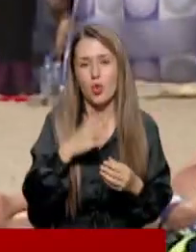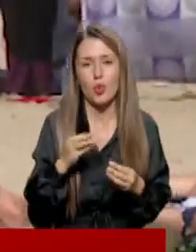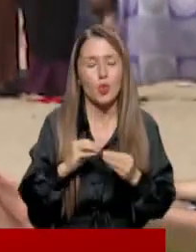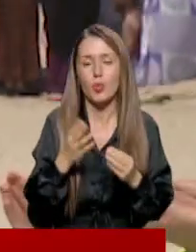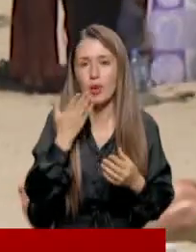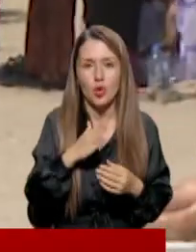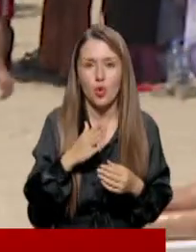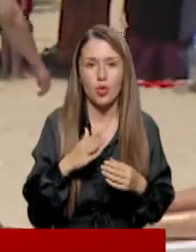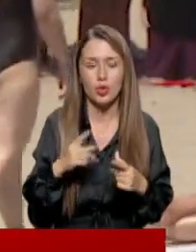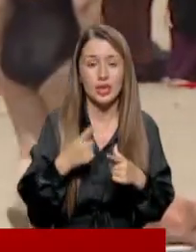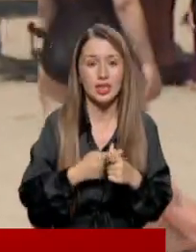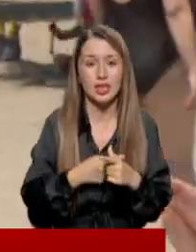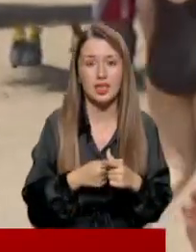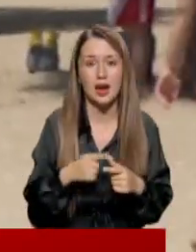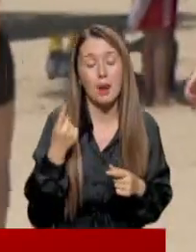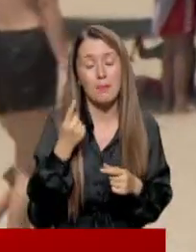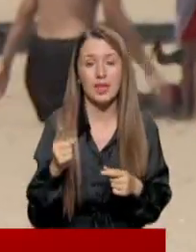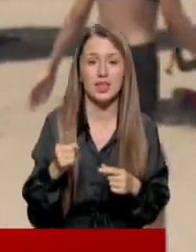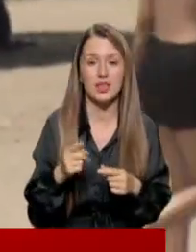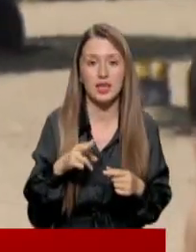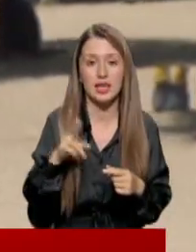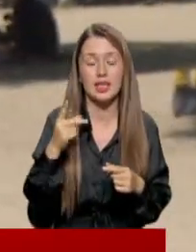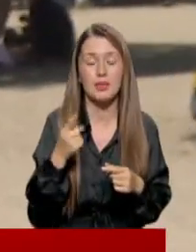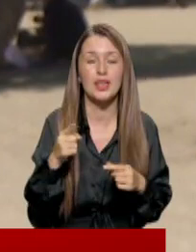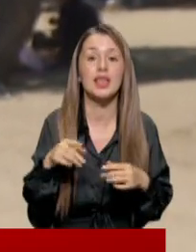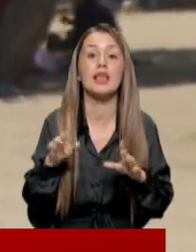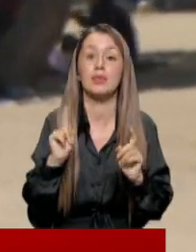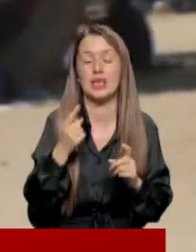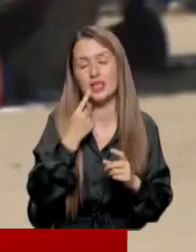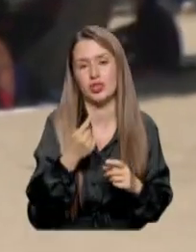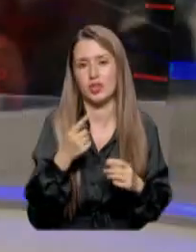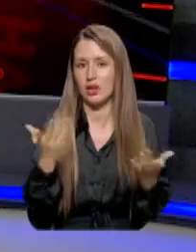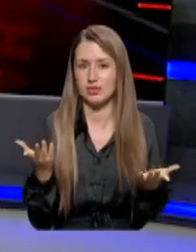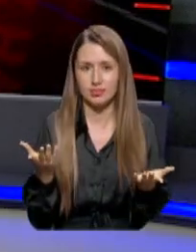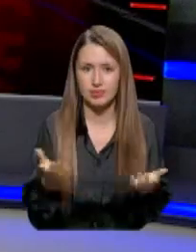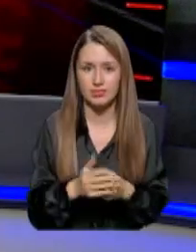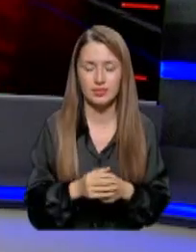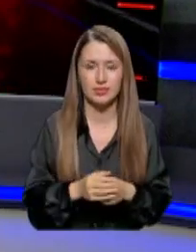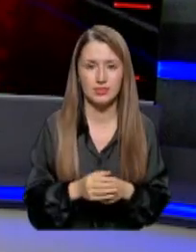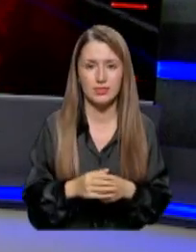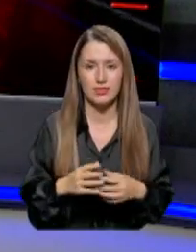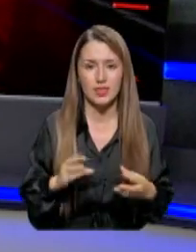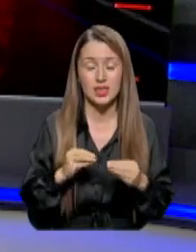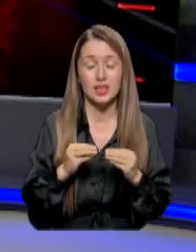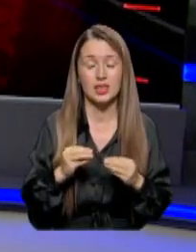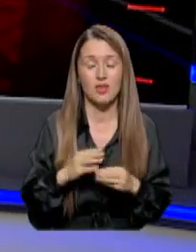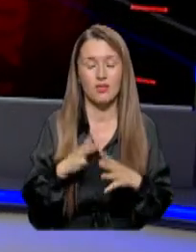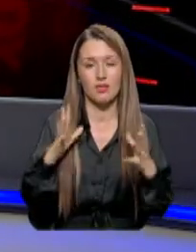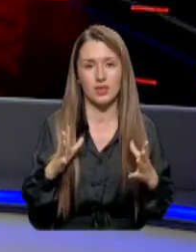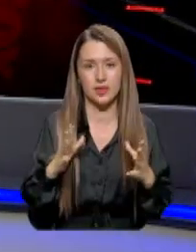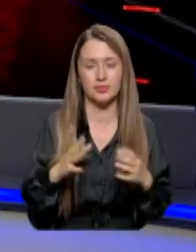sıkıntı yok, evimizin kirası bugün 1000 lira, 7000 lira değil mi diyecekler. Evet, sıkıntı çok fazla ve